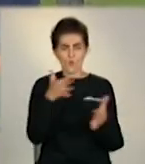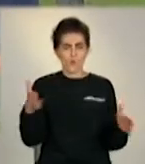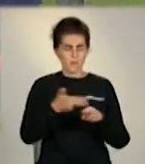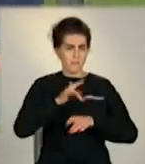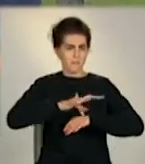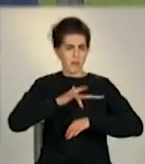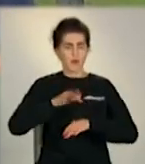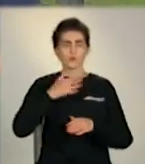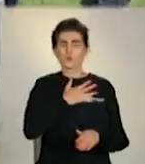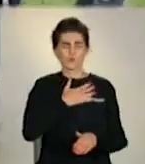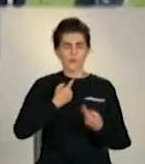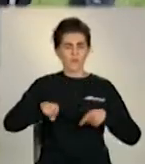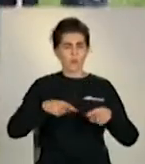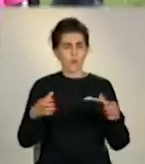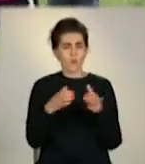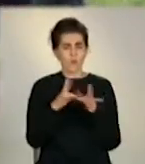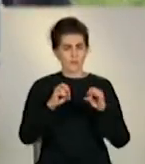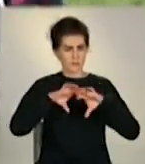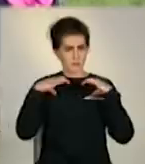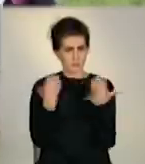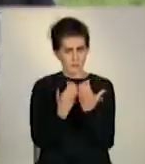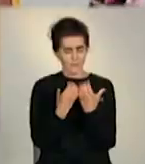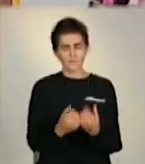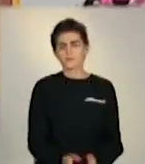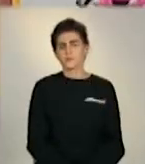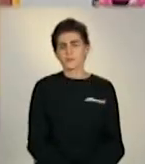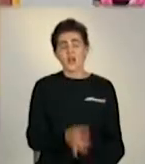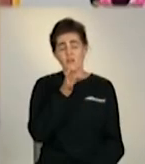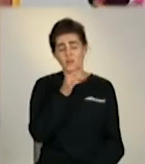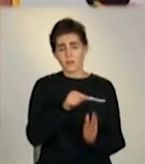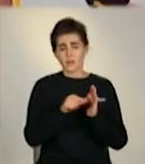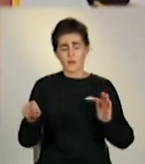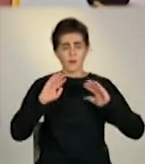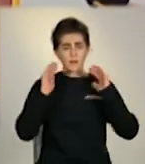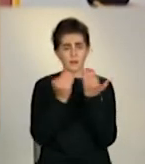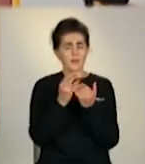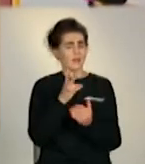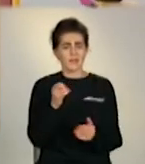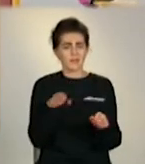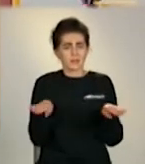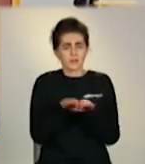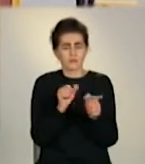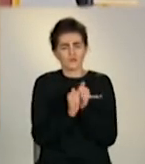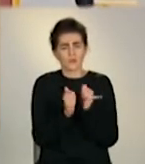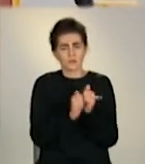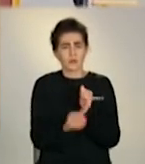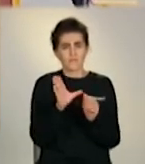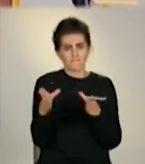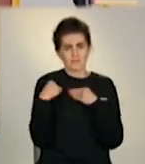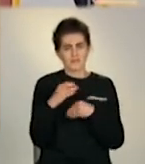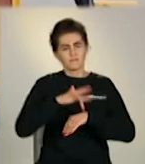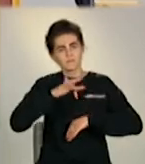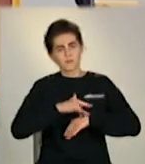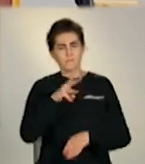за улюблену футбольну команду на стадіоні. Під час карантину не так часто з вболівальниками проходять